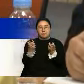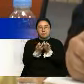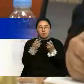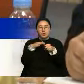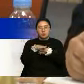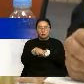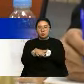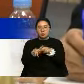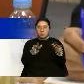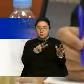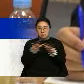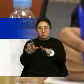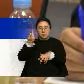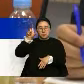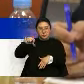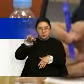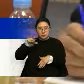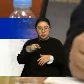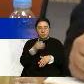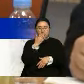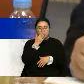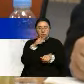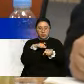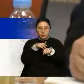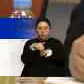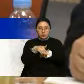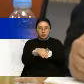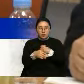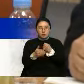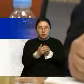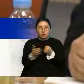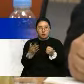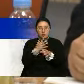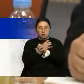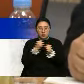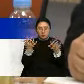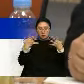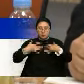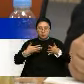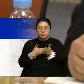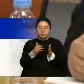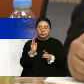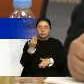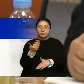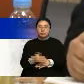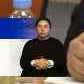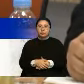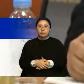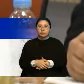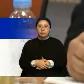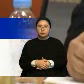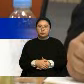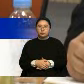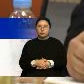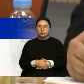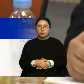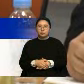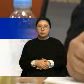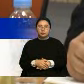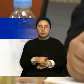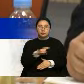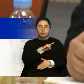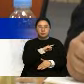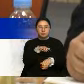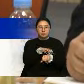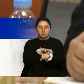체크카드 형식이에요. 직불카드 형식의 카드 형태를 채택을 하고 이렇게 협약식을 체결하게 되었습니다.